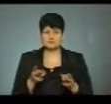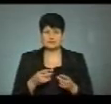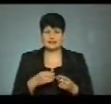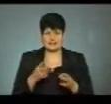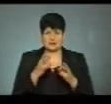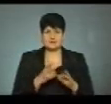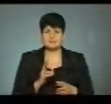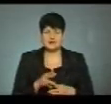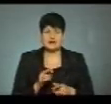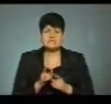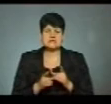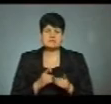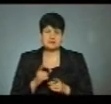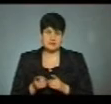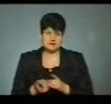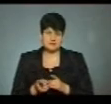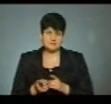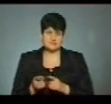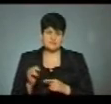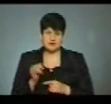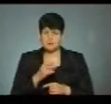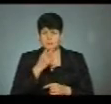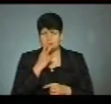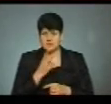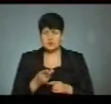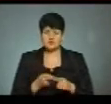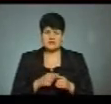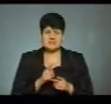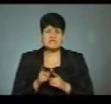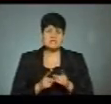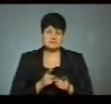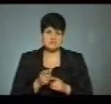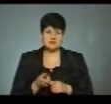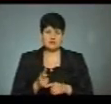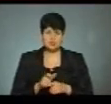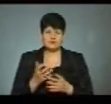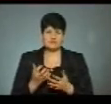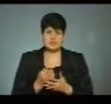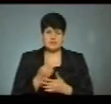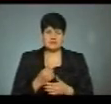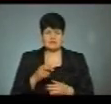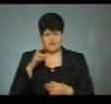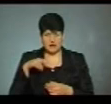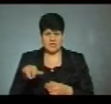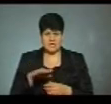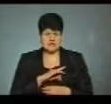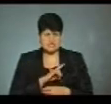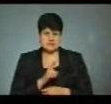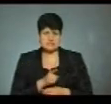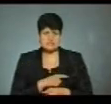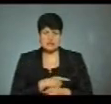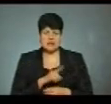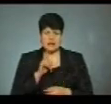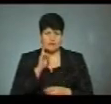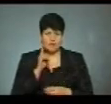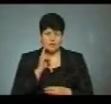небезпека, змінився. І бачу, ці зміни дуже вдалися і по країні сильно, і по